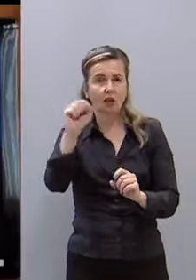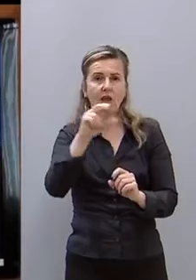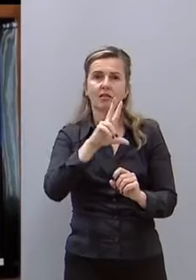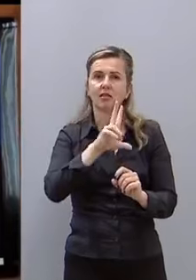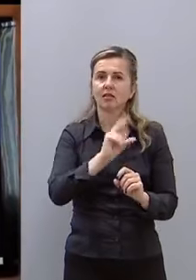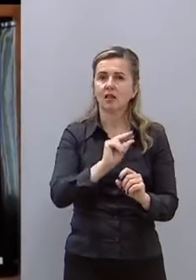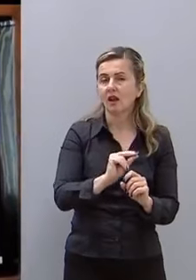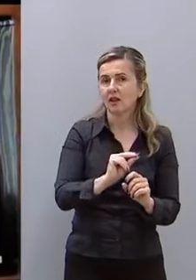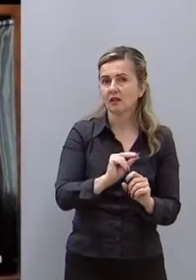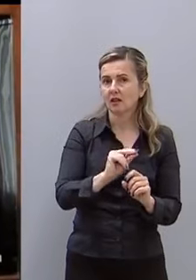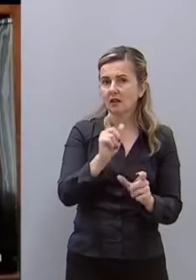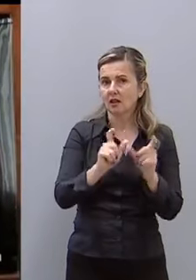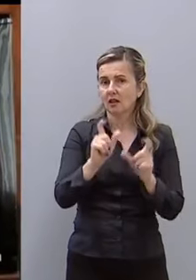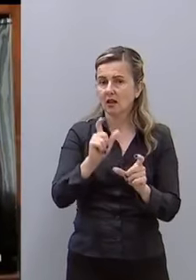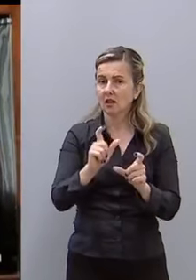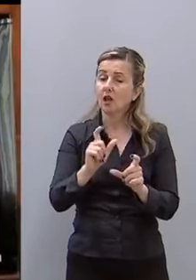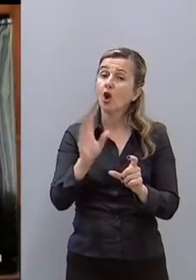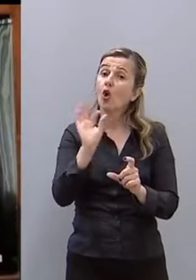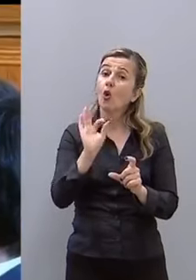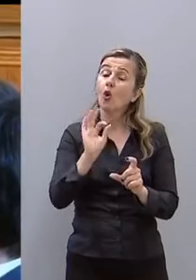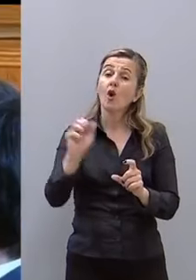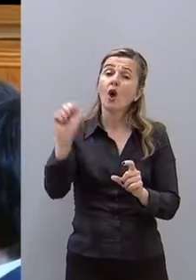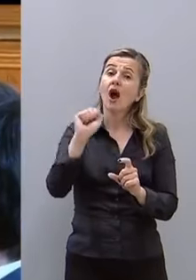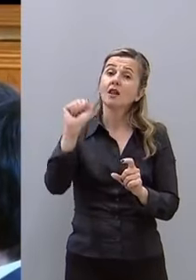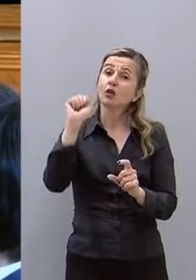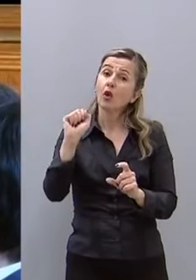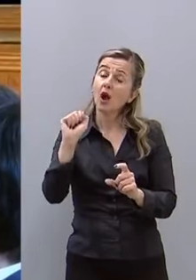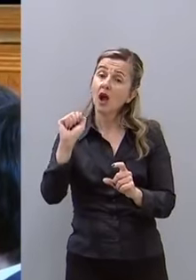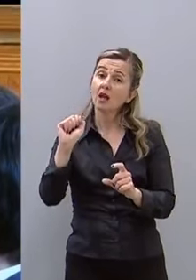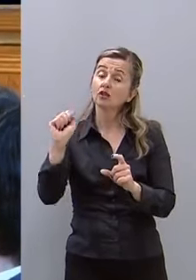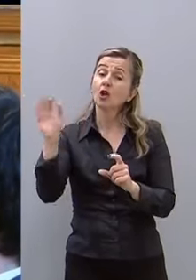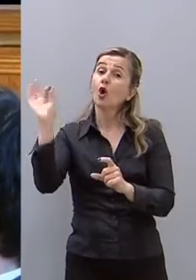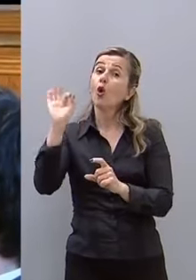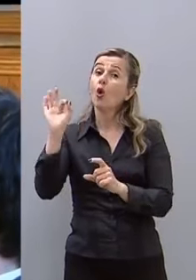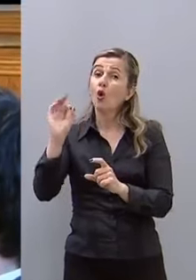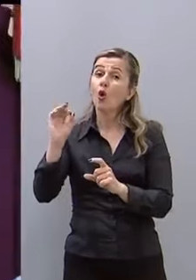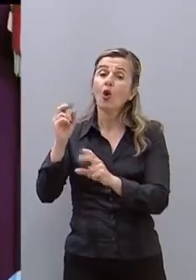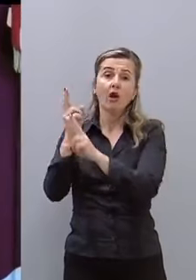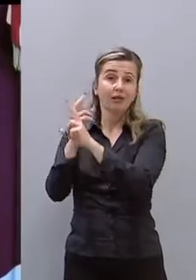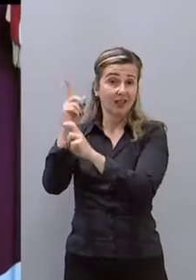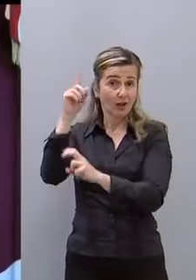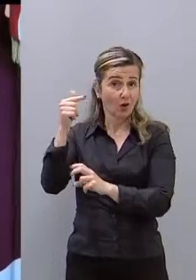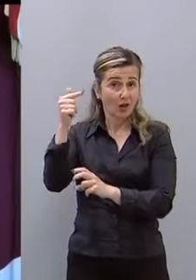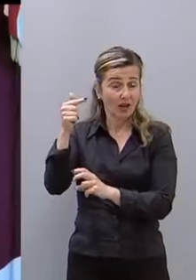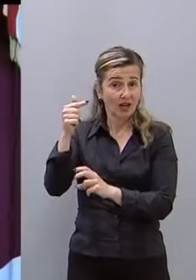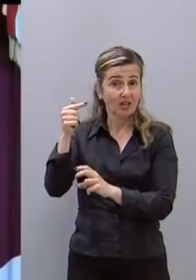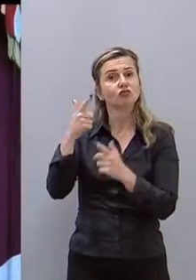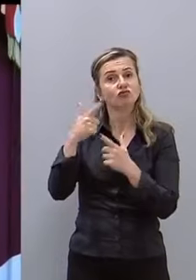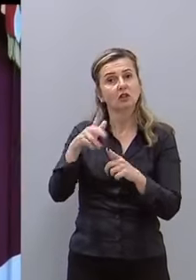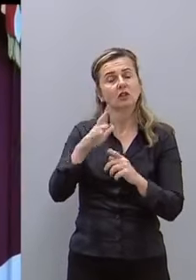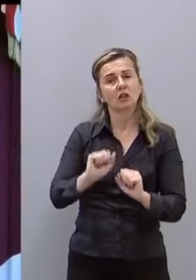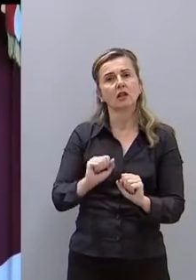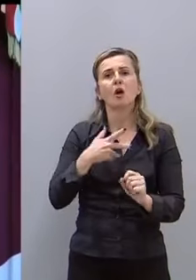e altoatesini e tirolesi di potersi muovere studenti o comunque i cittadini all'interno del territorio